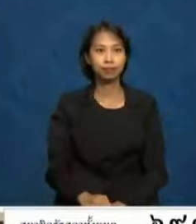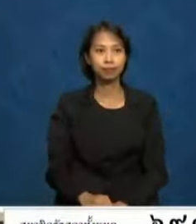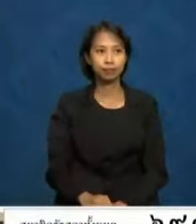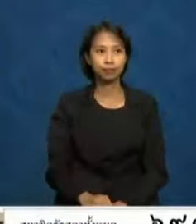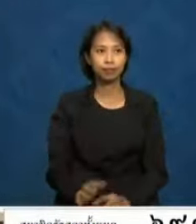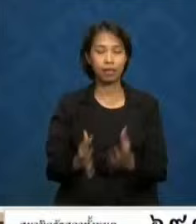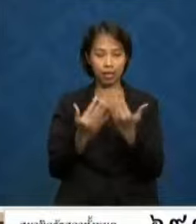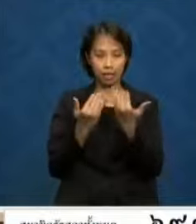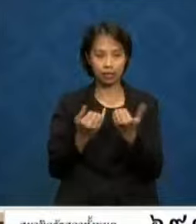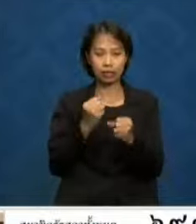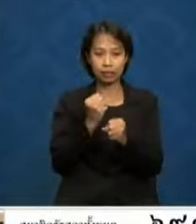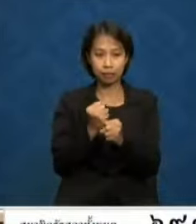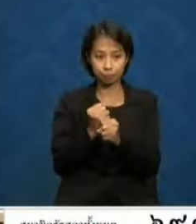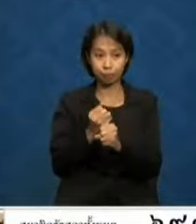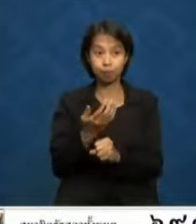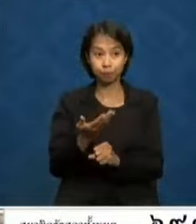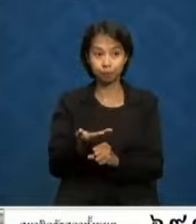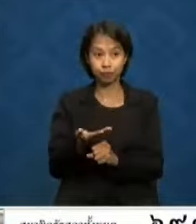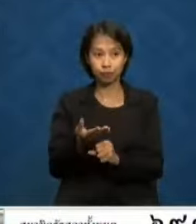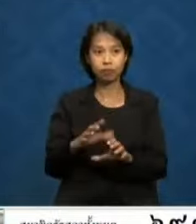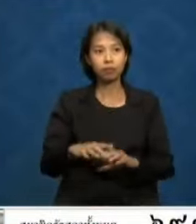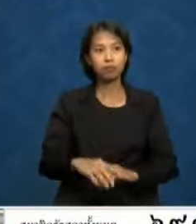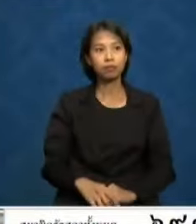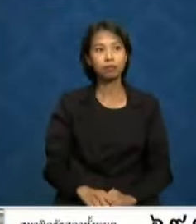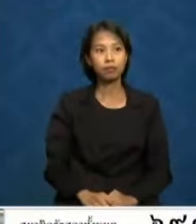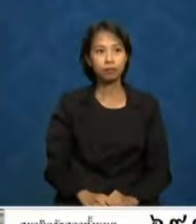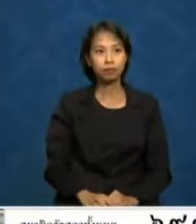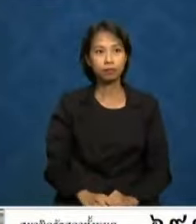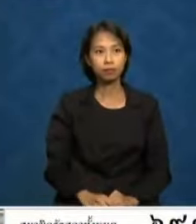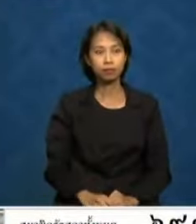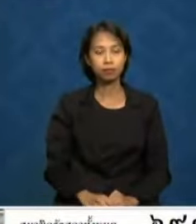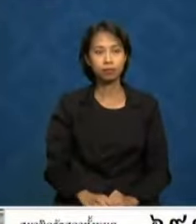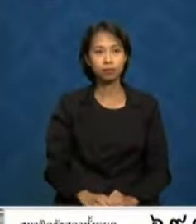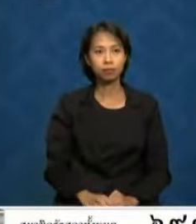กรอบความร่วมมืออันนี้นะครับ